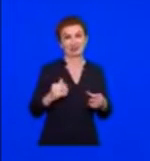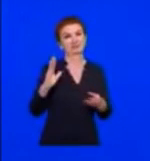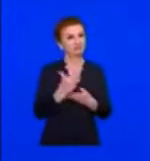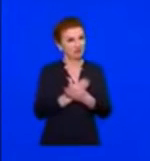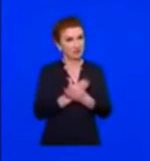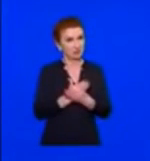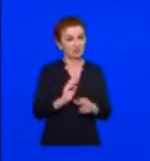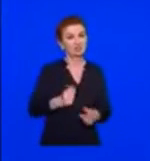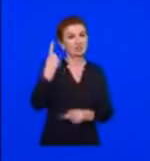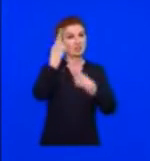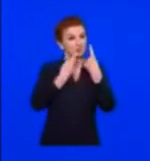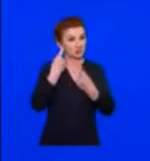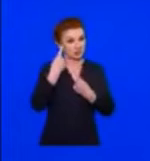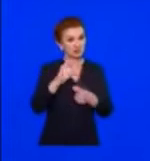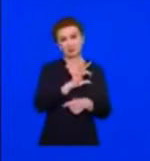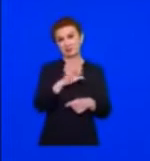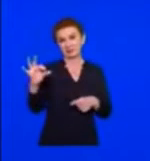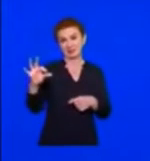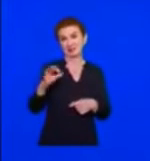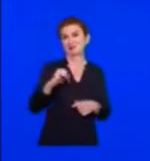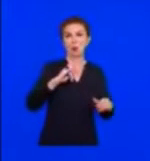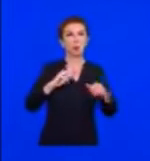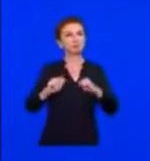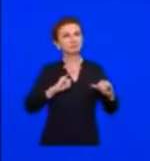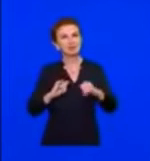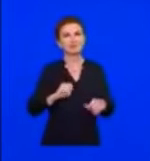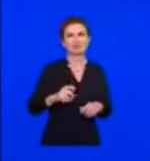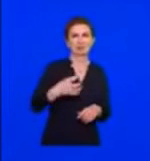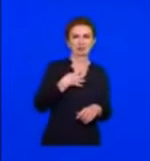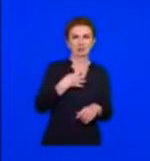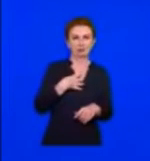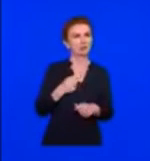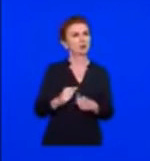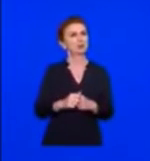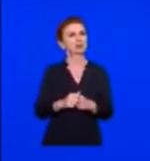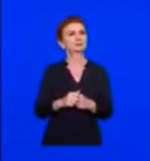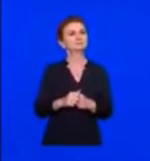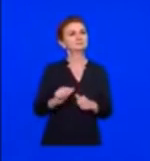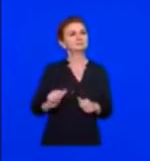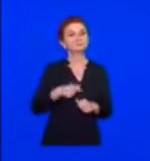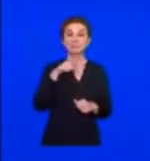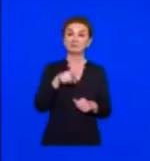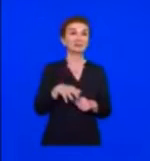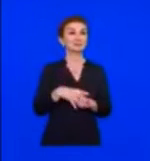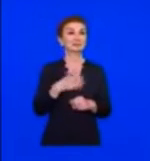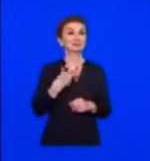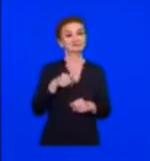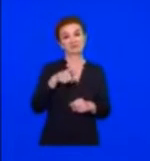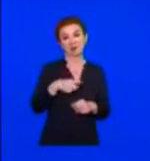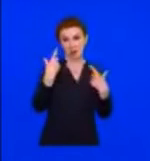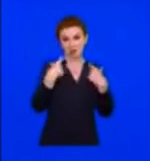myśleli o, zwłaszcza o kadrze zarządzającej, o zarządach, o stanowiskach dyrektorskich, żeby tam ci